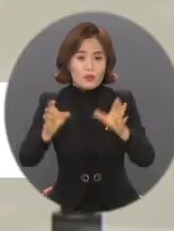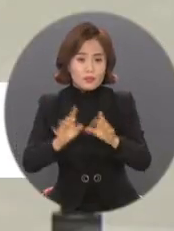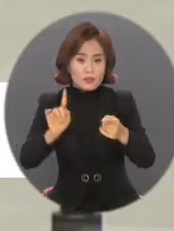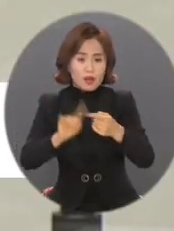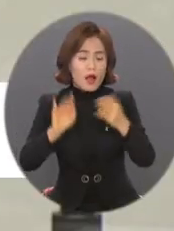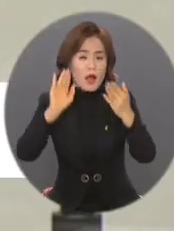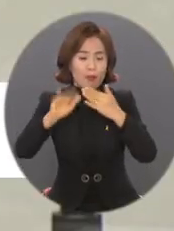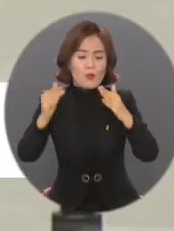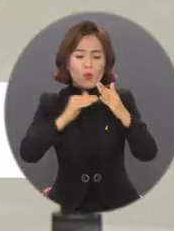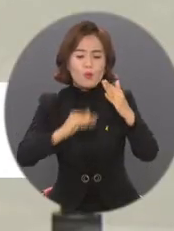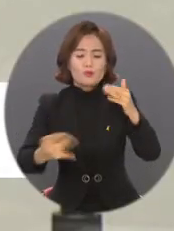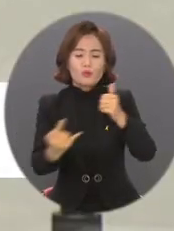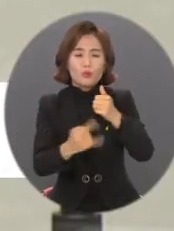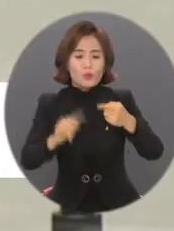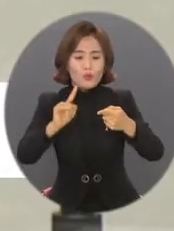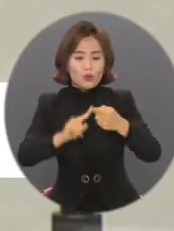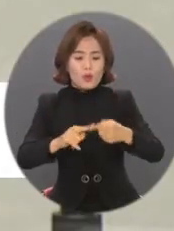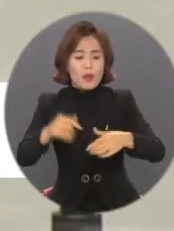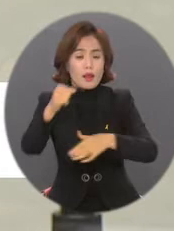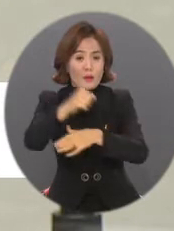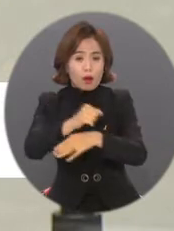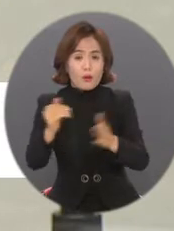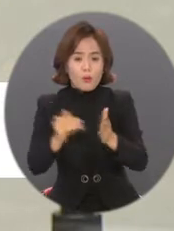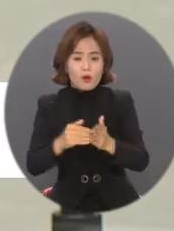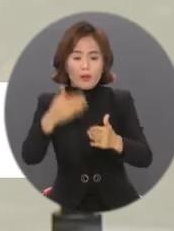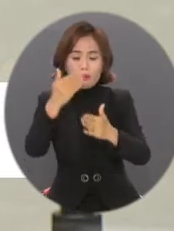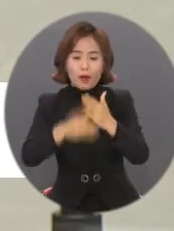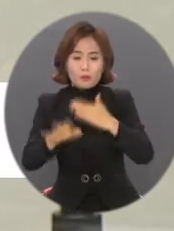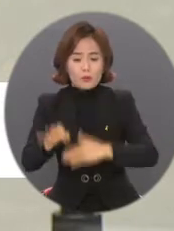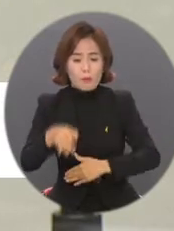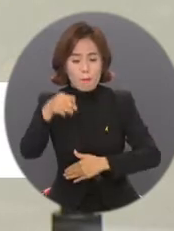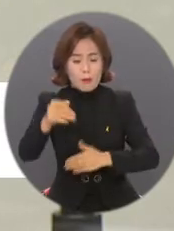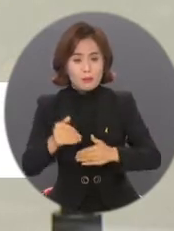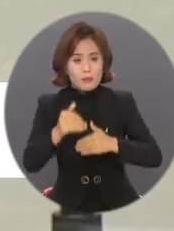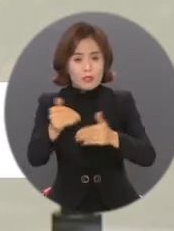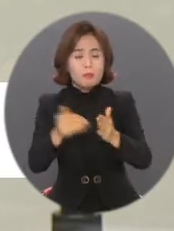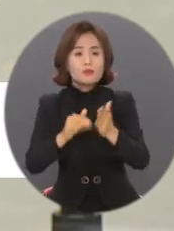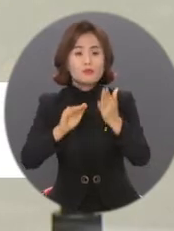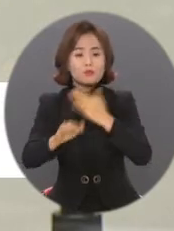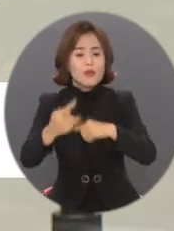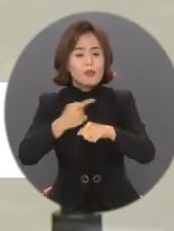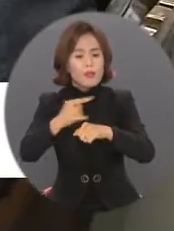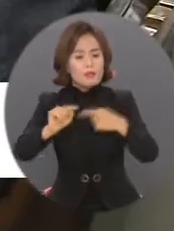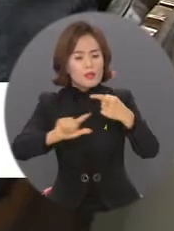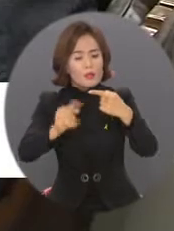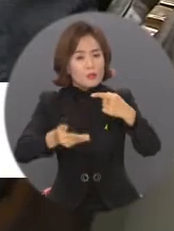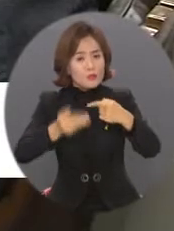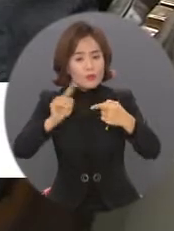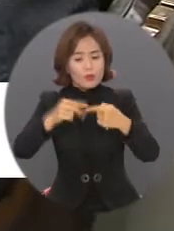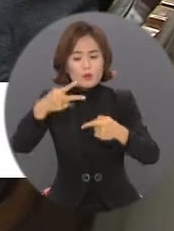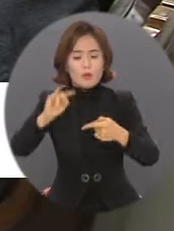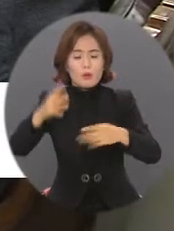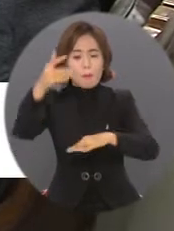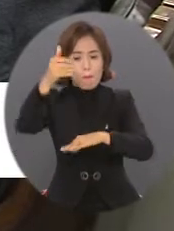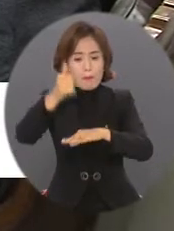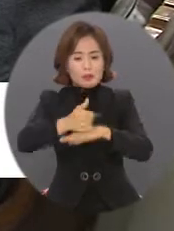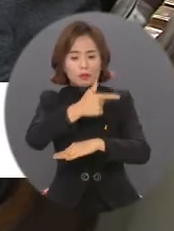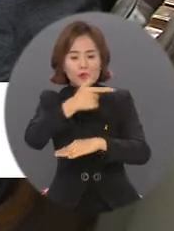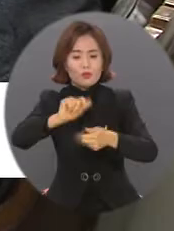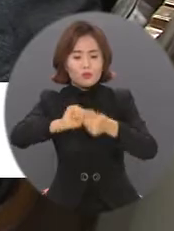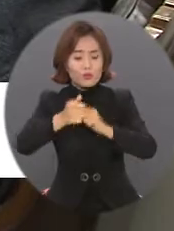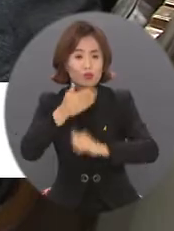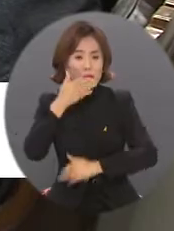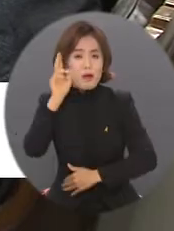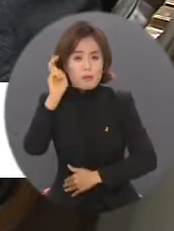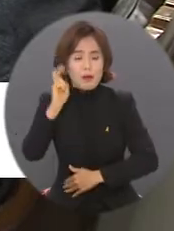공정거래위원회의 기업결합 심사 승인과 잔금납부 절차를 거쳐 내년 초쯤 대우건설의 최대주주가 될